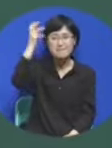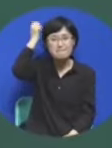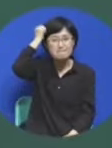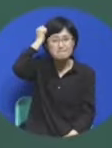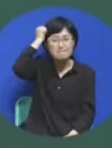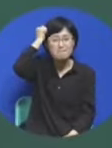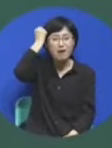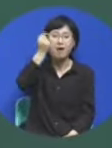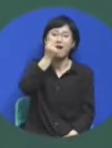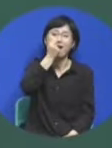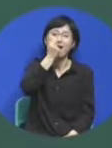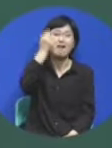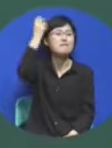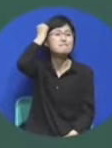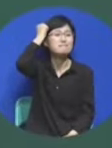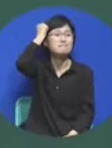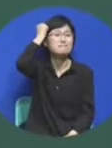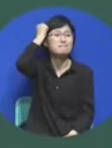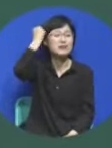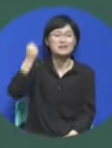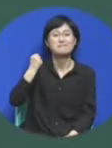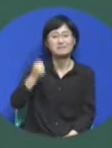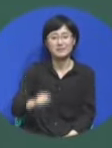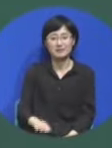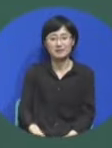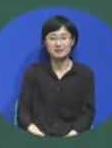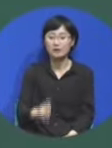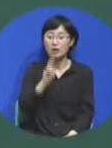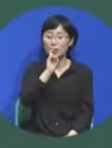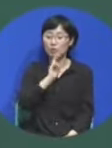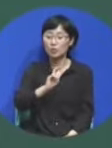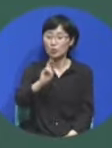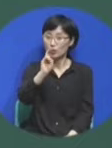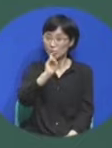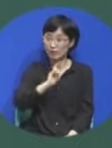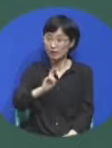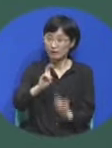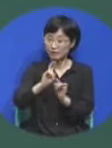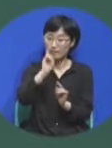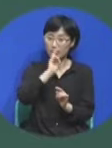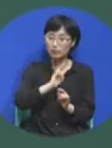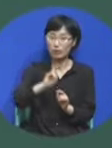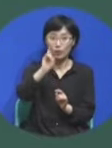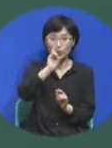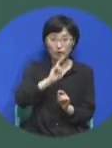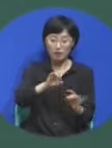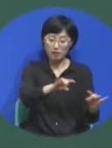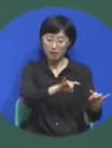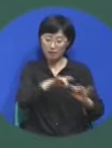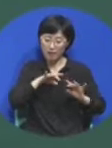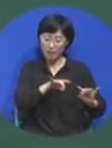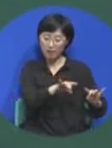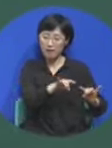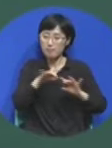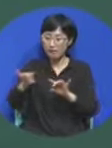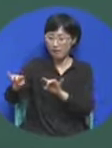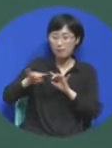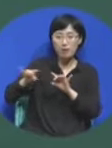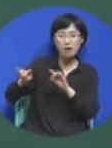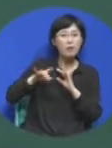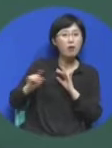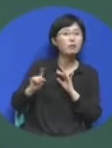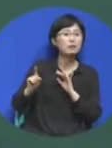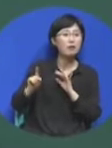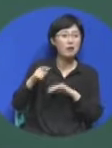在暑假圣经学习的时候唱赞美说白云飘飘的蓝天. 사실 이 노래가요 아주 우리 마음판에 이렇게 전달이 되어지면 강한